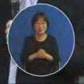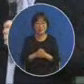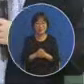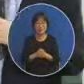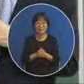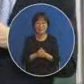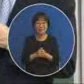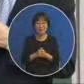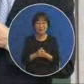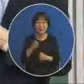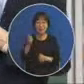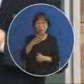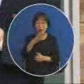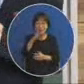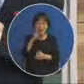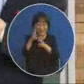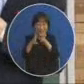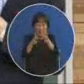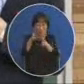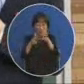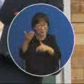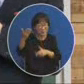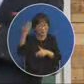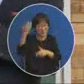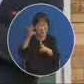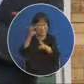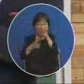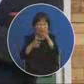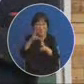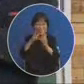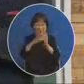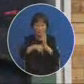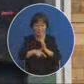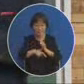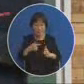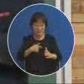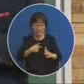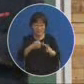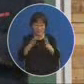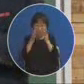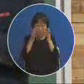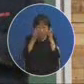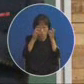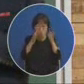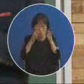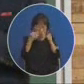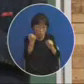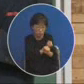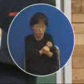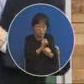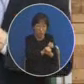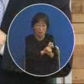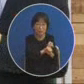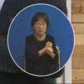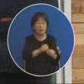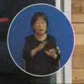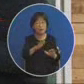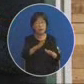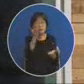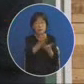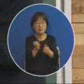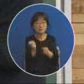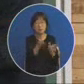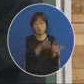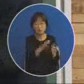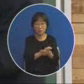in prayer. 아니, 악을 품고했잖아요. 그래 하지 말라는 겁니다. 기도 능력 안에서 해보라는 겁니다. And until now, you've carried out your business just like unbelievers with